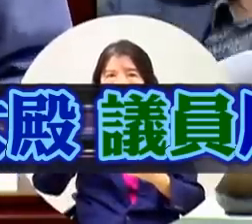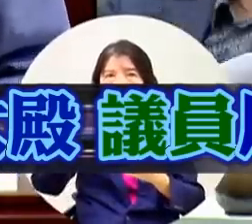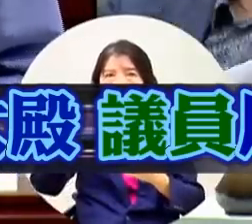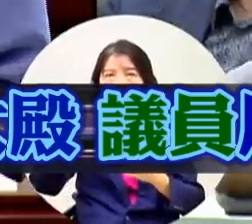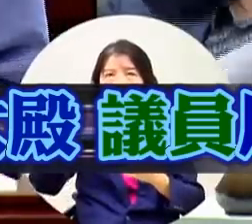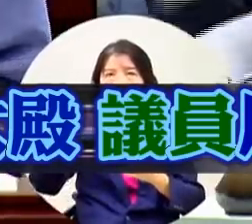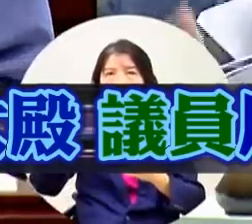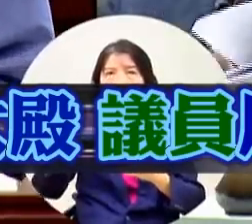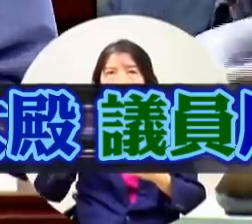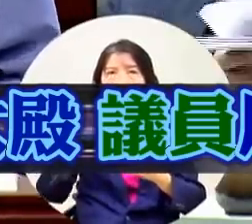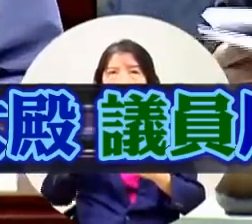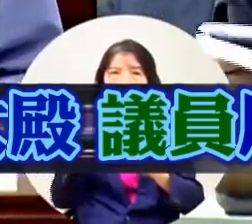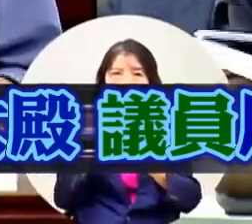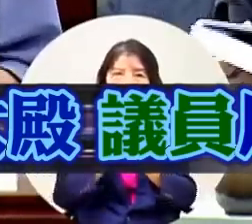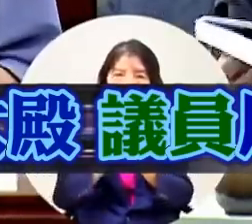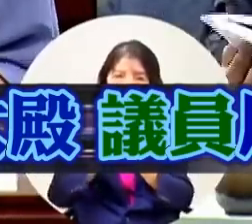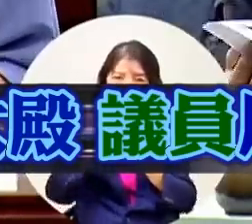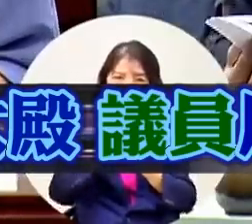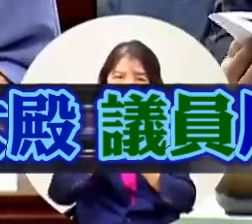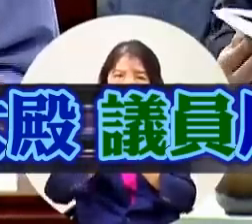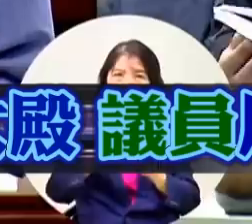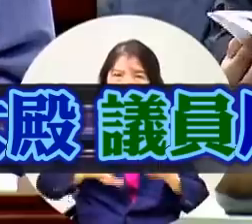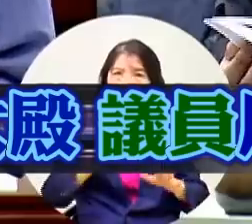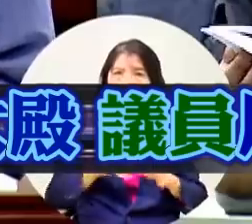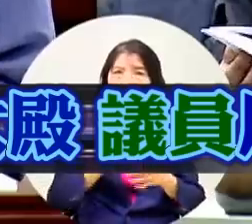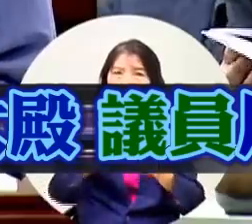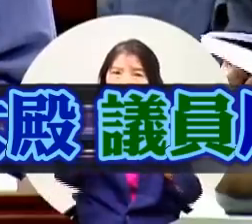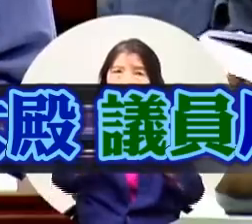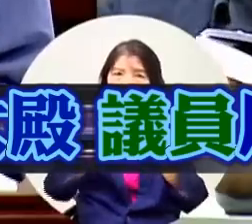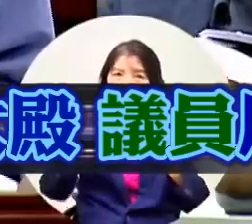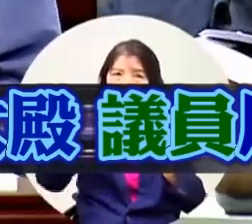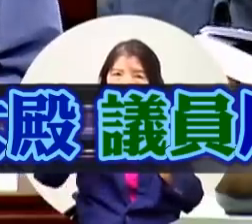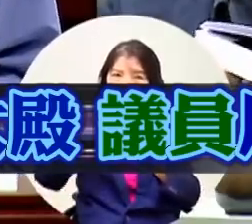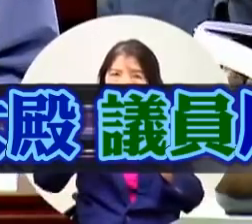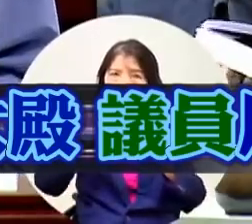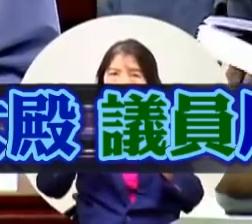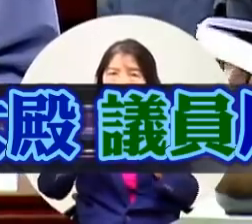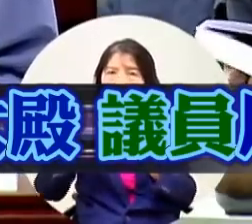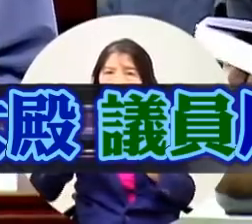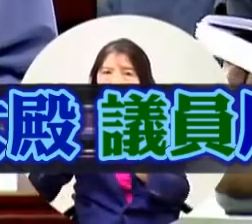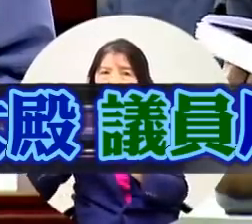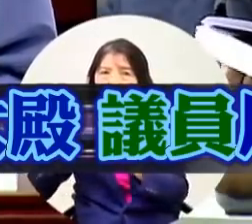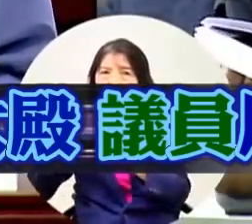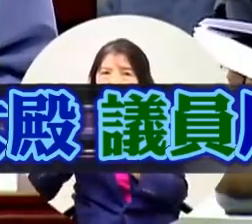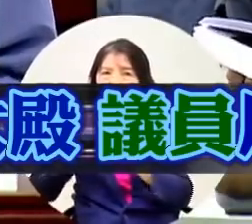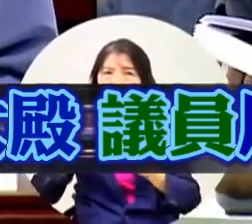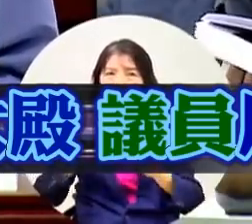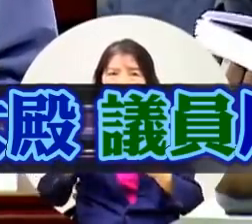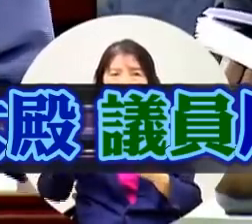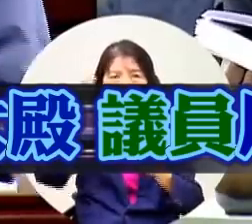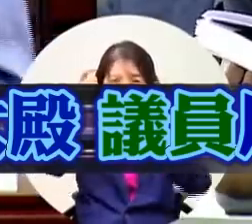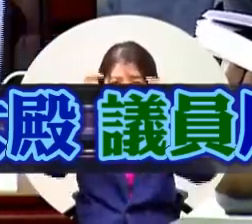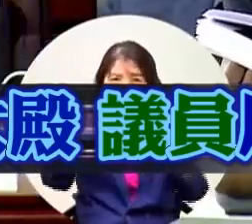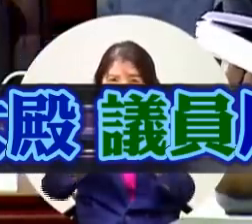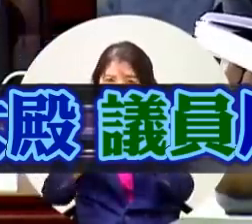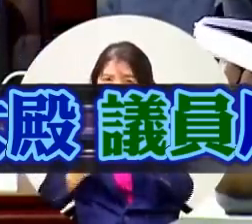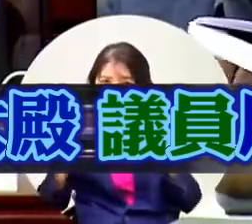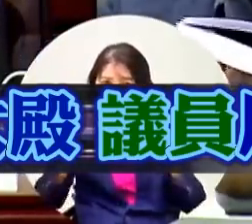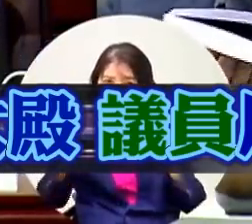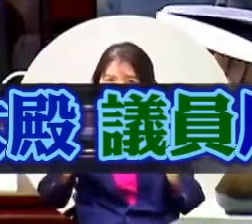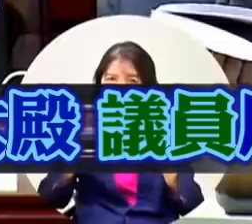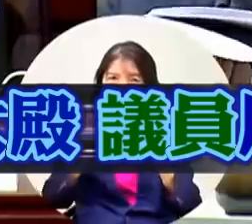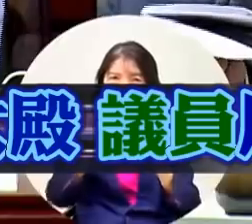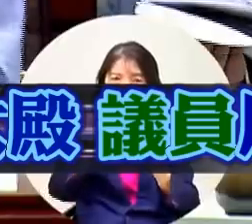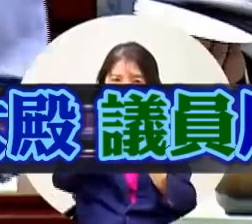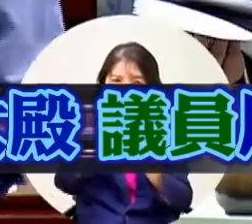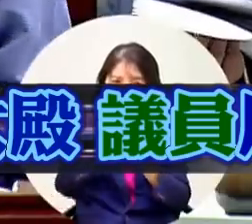托儿能不能补助。那现在我已经请教育局跟社会局，所有高雄出生的每一个孩子都要立案追踪